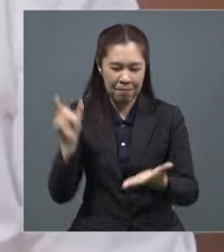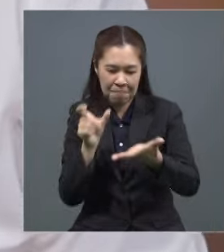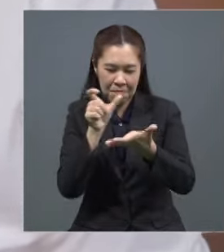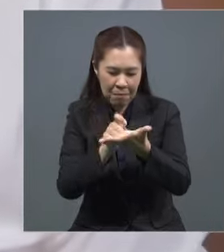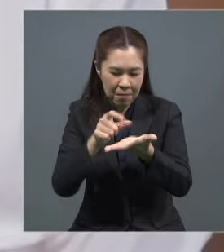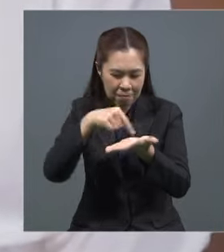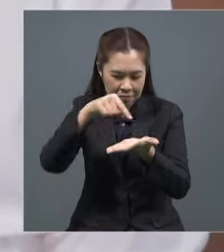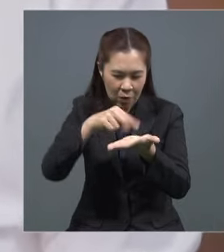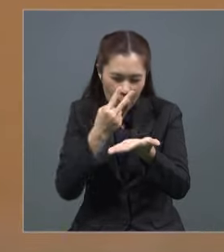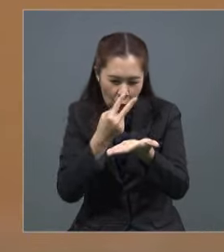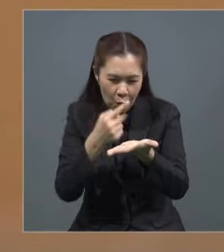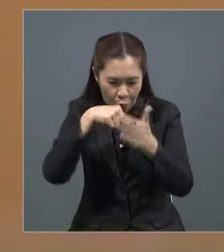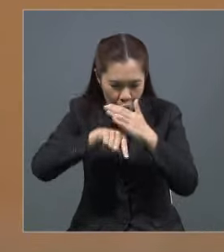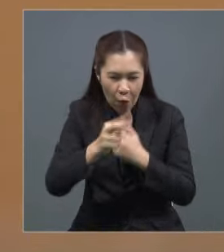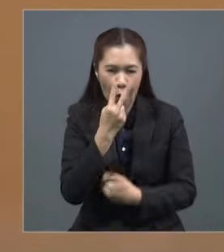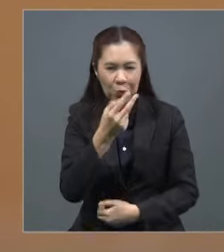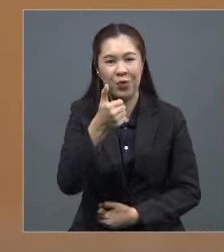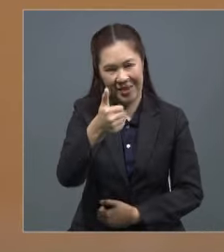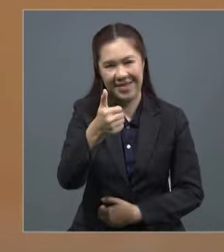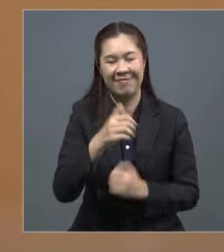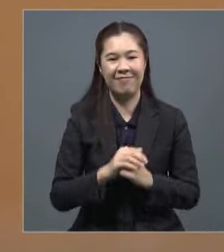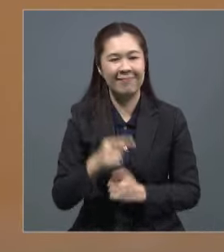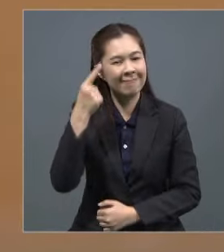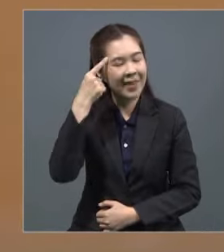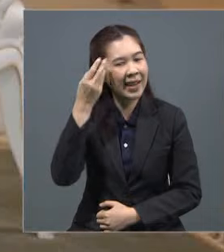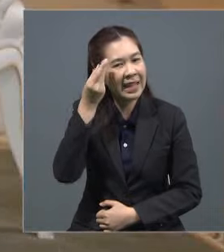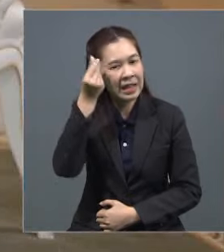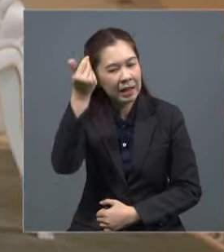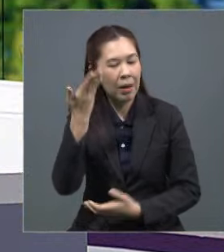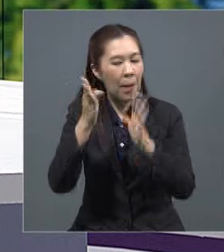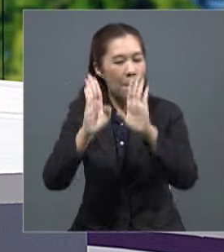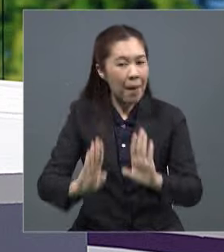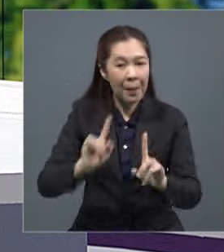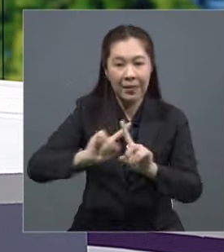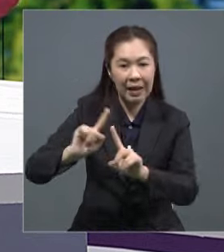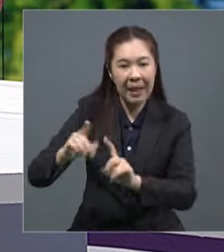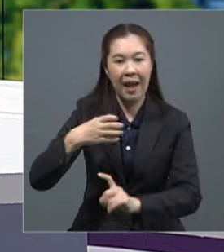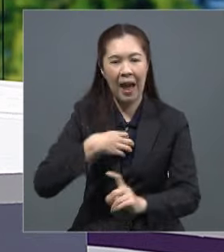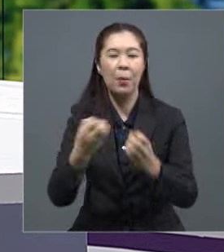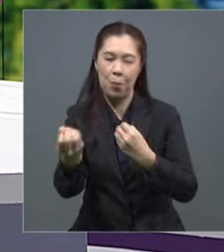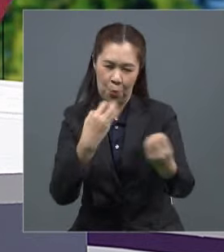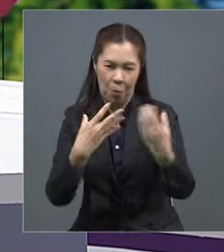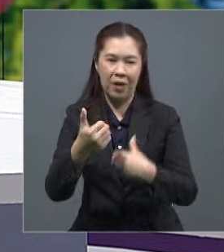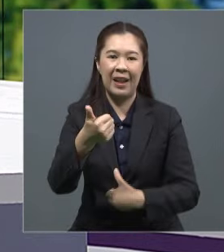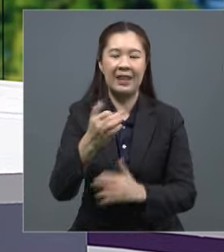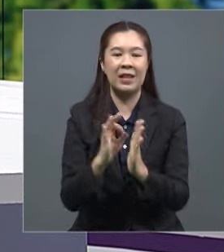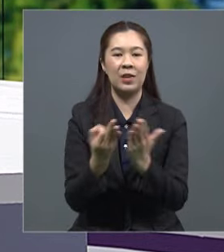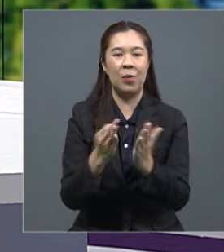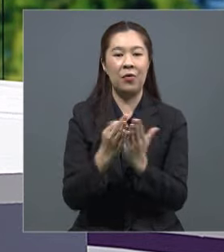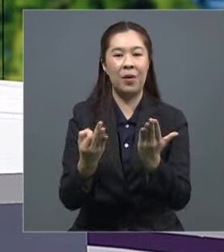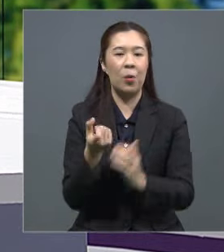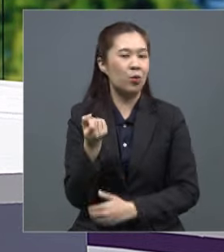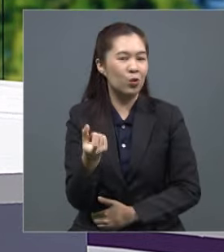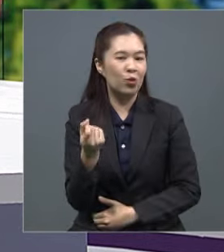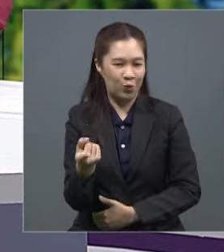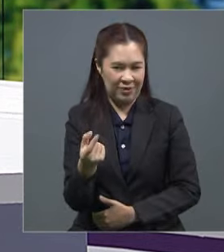มีข้อคิดเห็นอย่างไรมีความเห็นอย่างไรรูปแบบรายการเป็นอย่างไรสามารถที่จะฟีดแบคมาได้ทาง Facebook LiveNBT